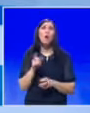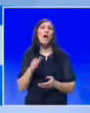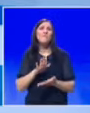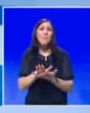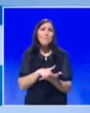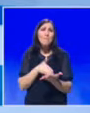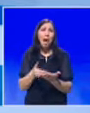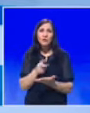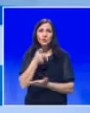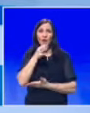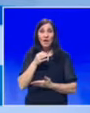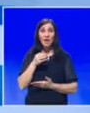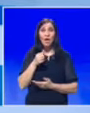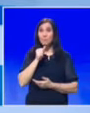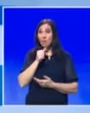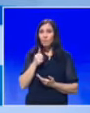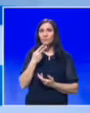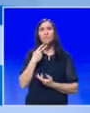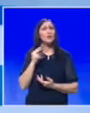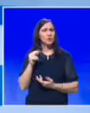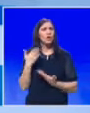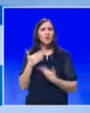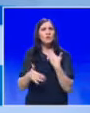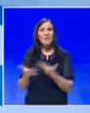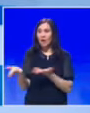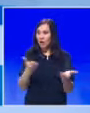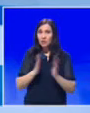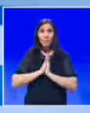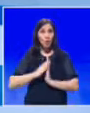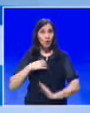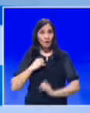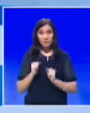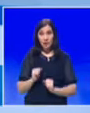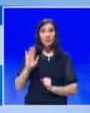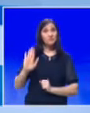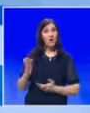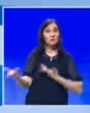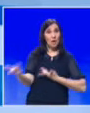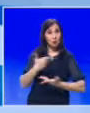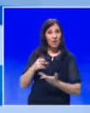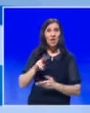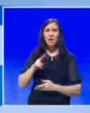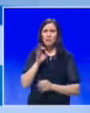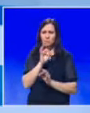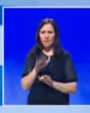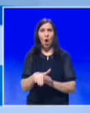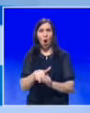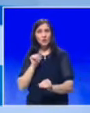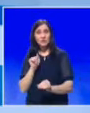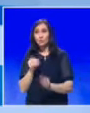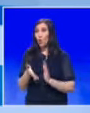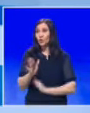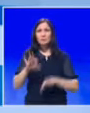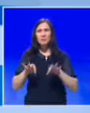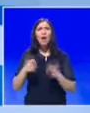следва. Каните ли, молите ли ГЕРБ да седнат с вас на разговор или никакви отстъпки и отиваме на избори?